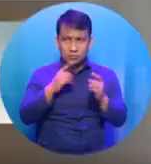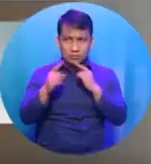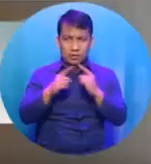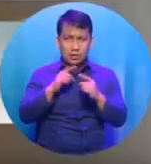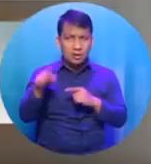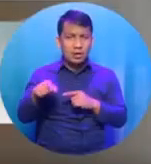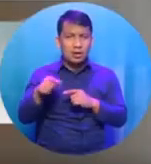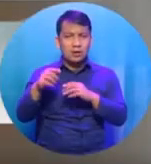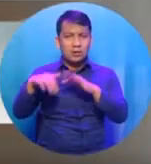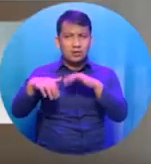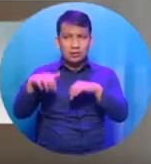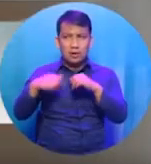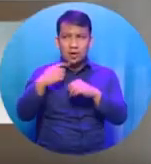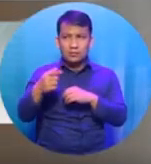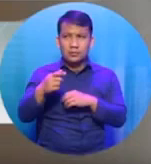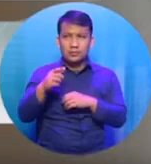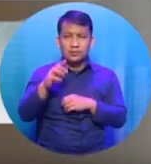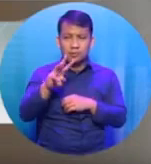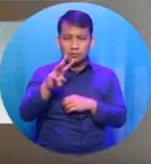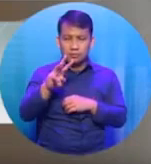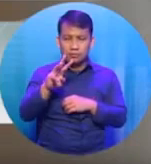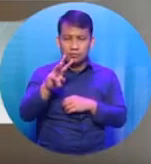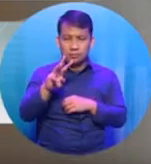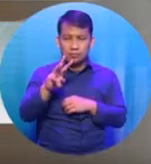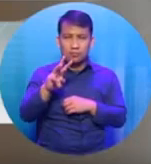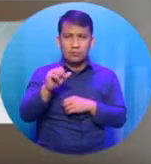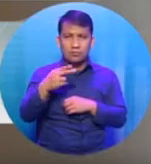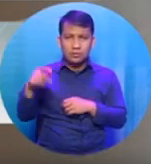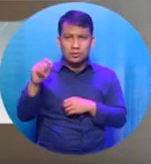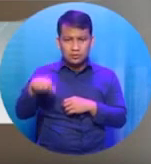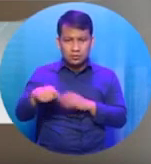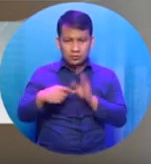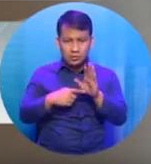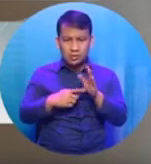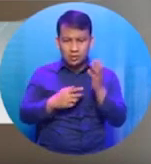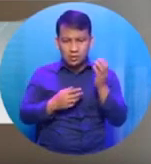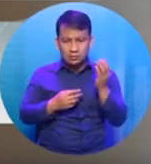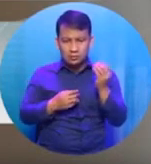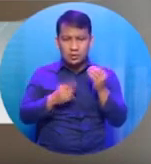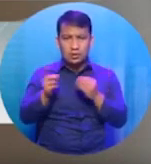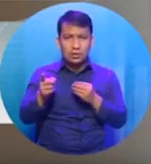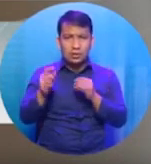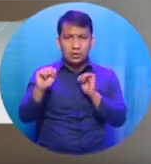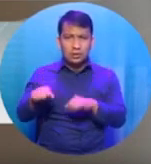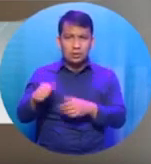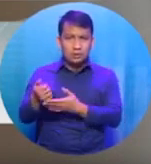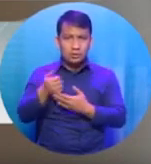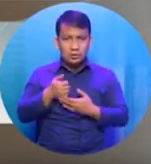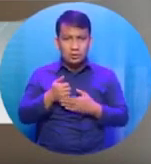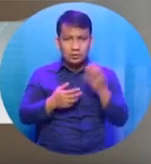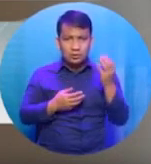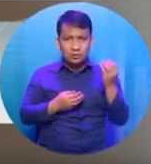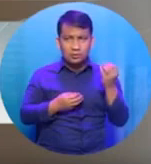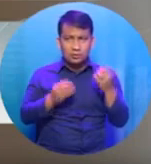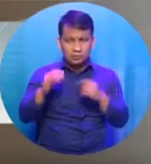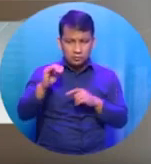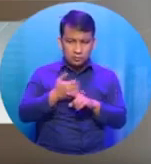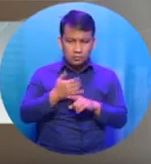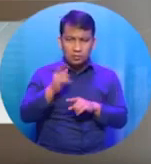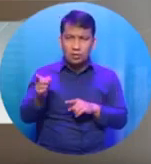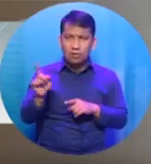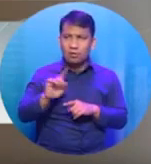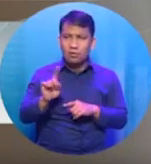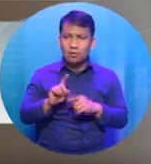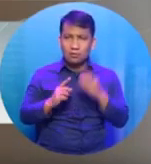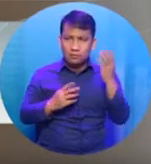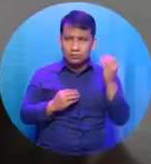conversation, sir, sa WhatsApp na talagang nag-update po ako sa kanya, nanghingi po ako sa kanya ng update nitong January lang kung